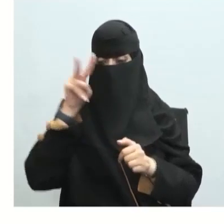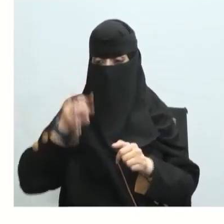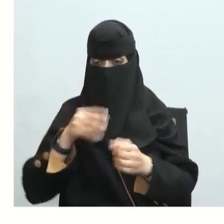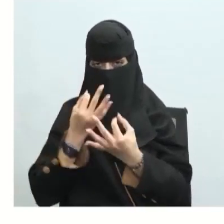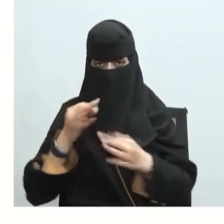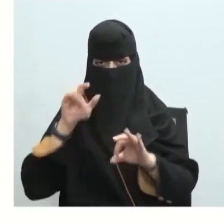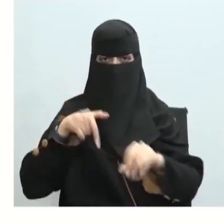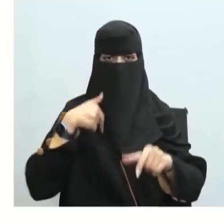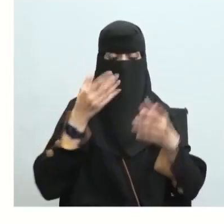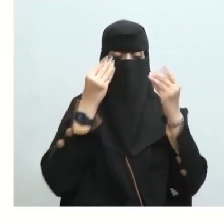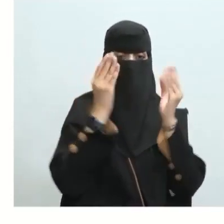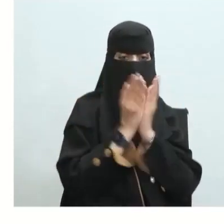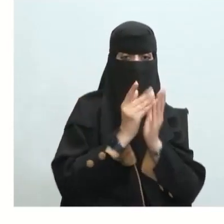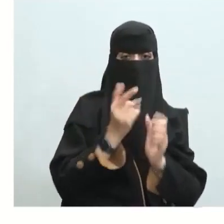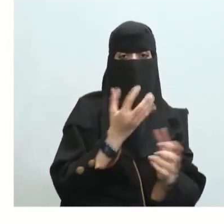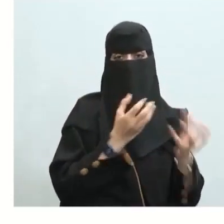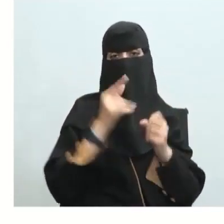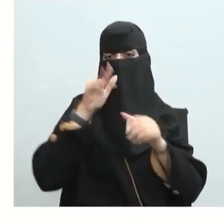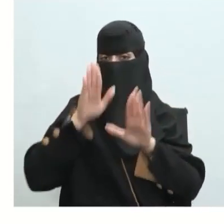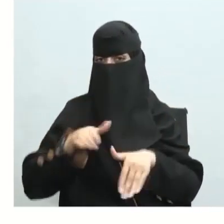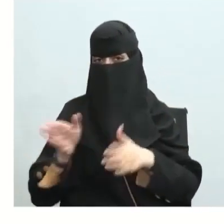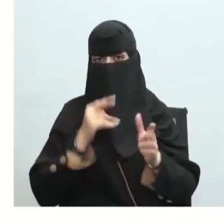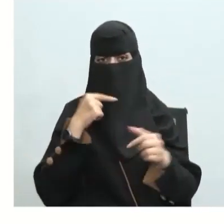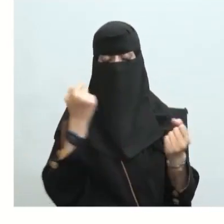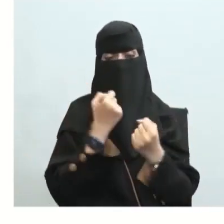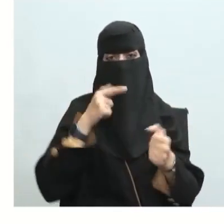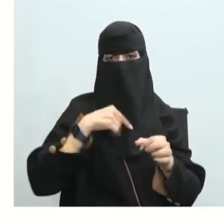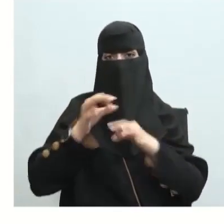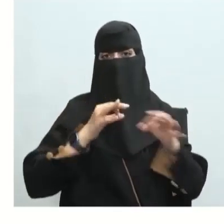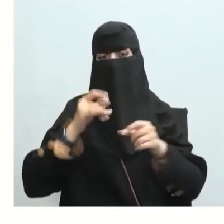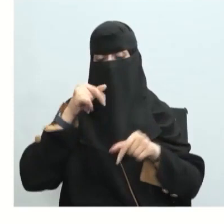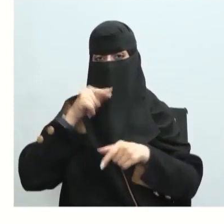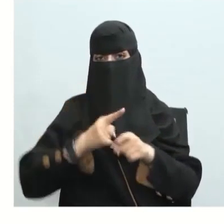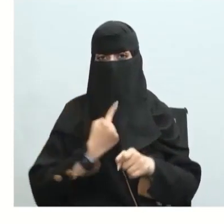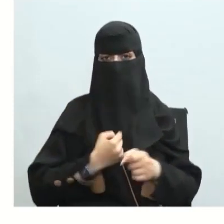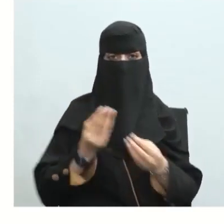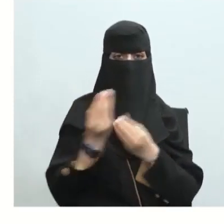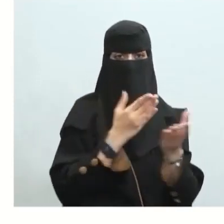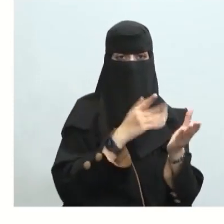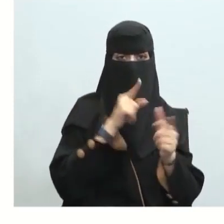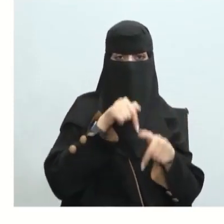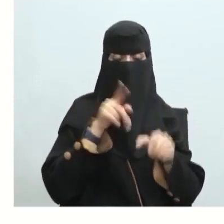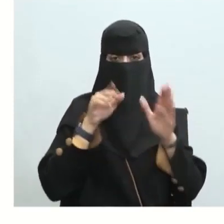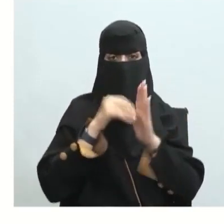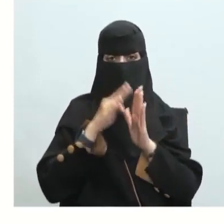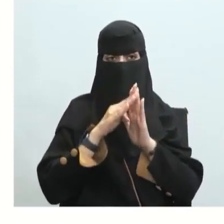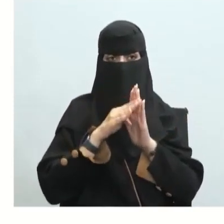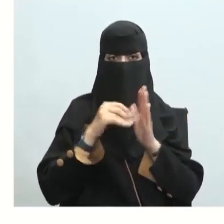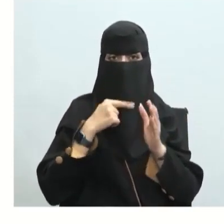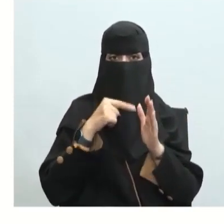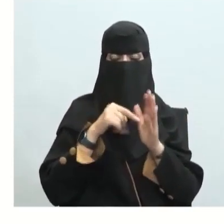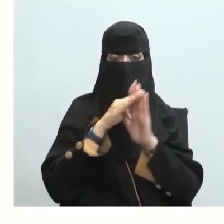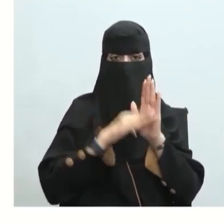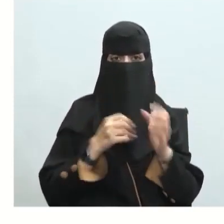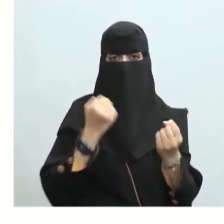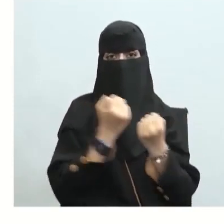المواصفات ودراسه مدى تلبيتها لاحتياجاتكم التدريبيه والتنسيق معنا في حال رغبتكم في تقديم هذا البرنامج التدريبي لديكم والمشاركه فيه